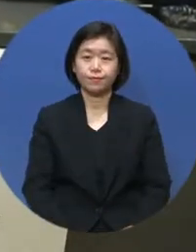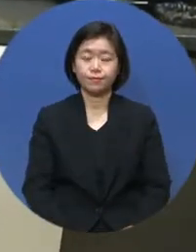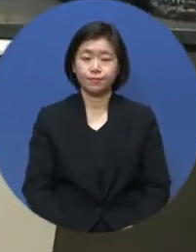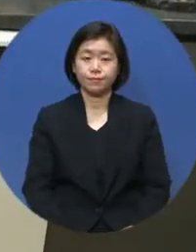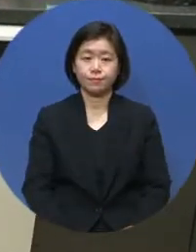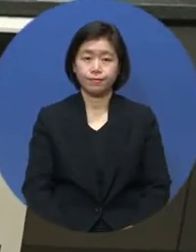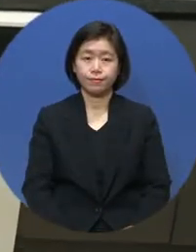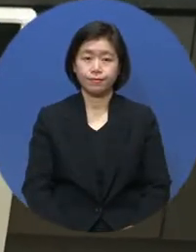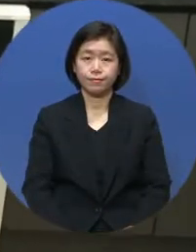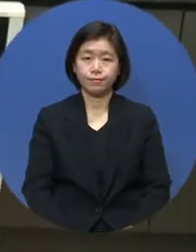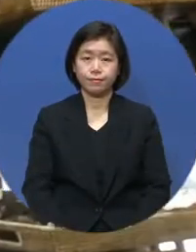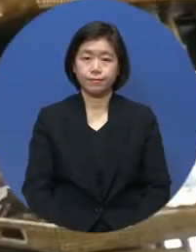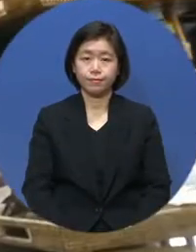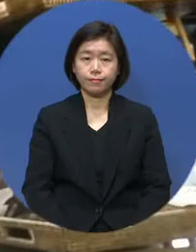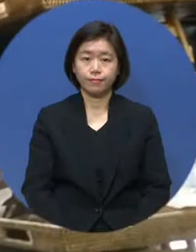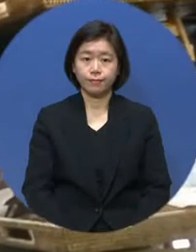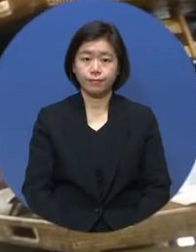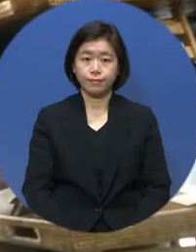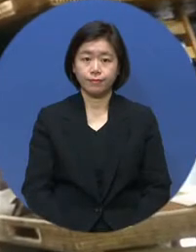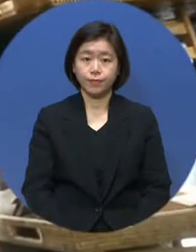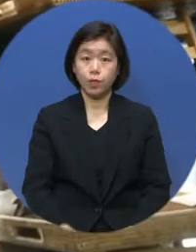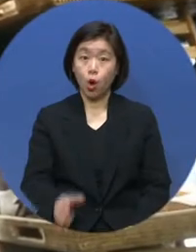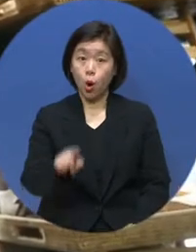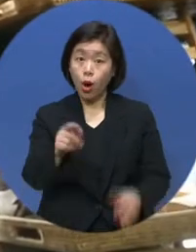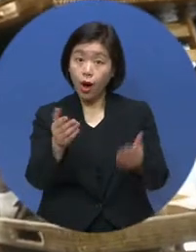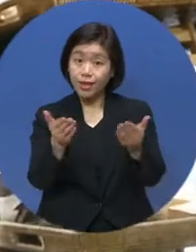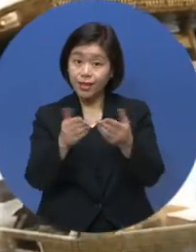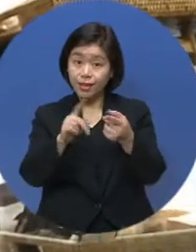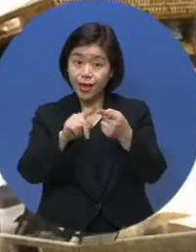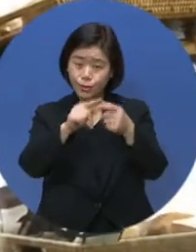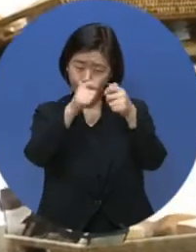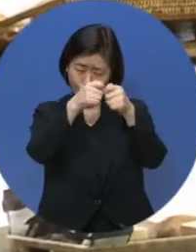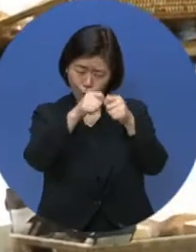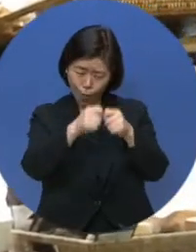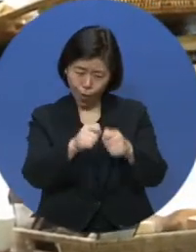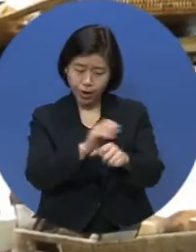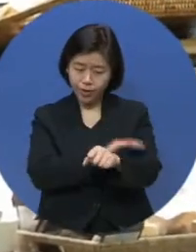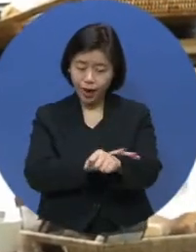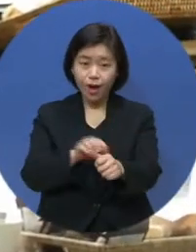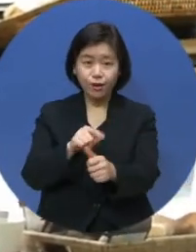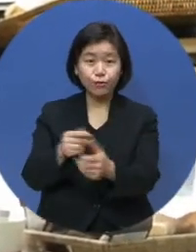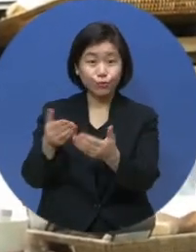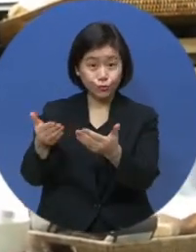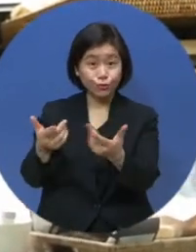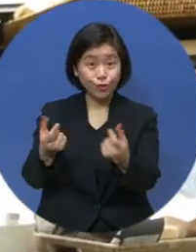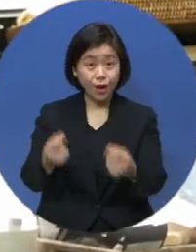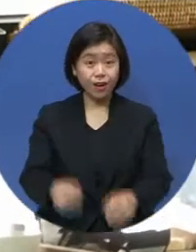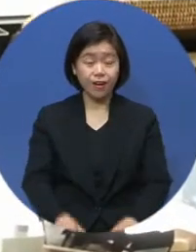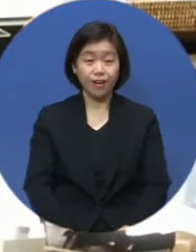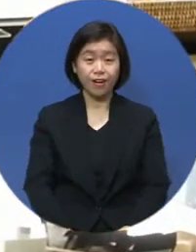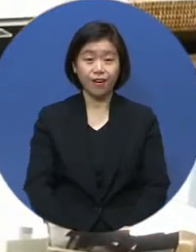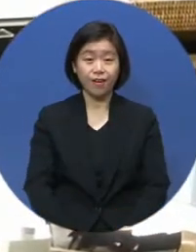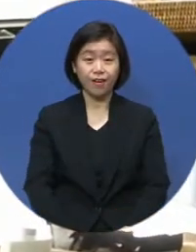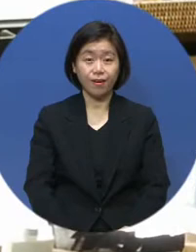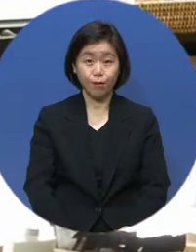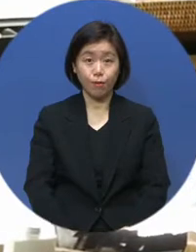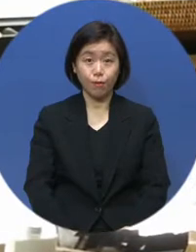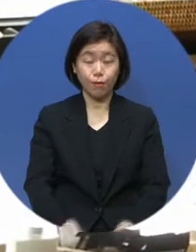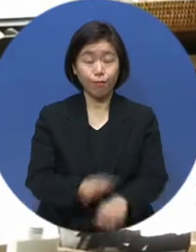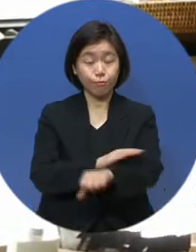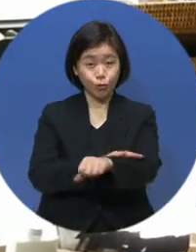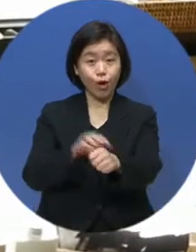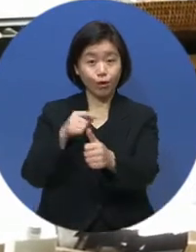그러니까 되게 세세한까지 다 알려주는 것 같아요. 네. 되게 자세히 알려주시고.